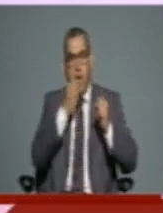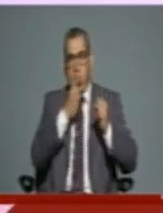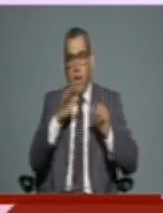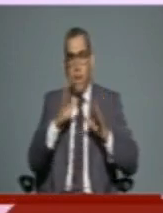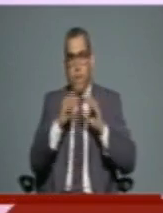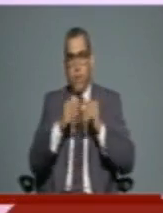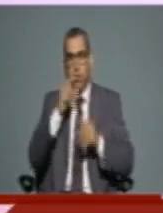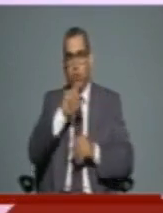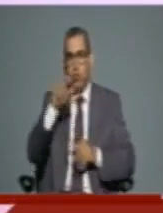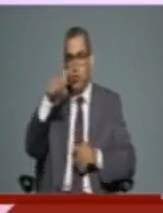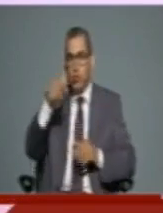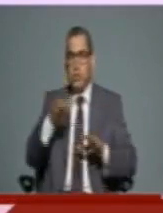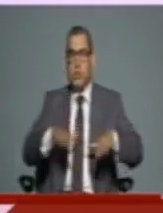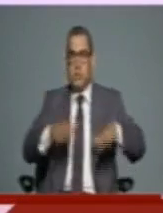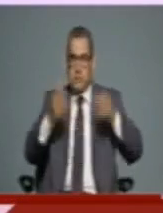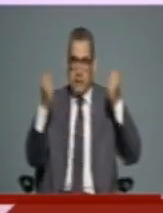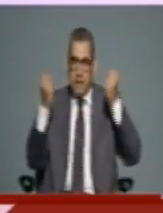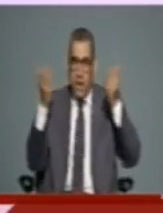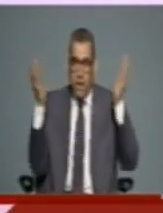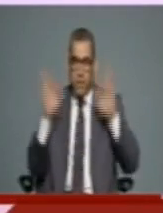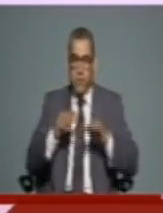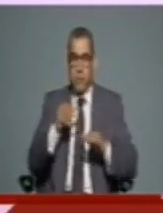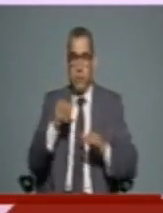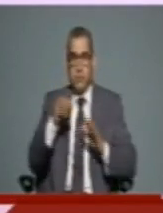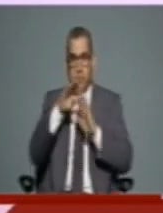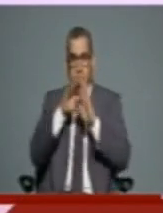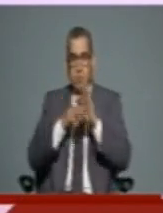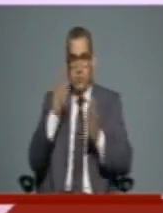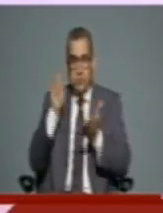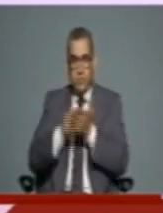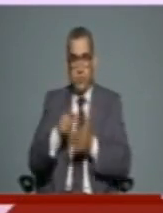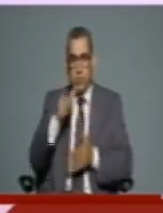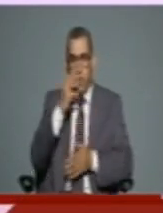6 شهور، واعتمدت سيادتك